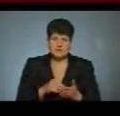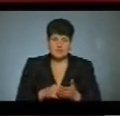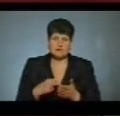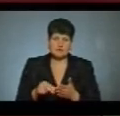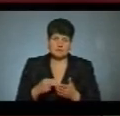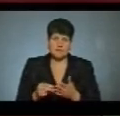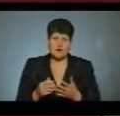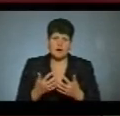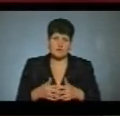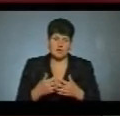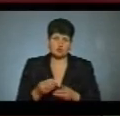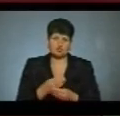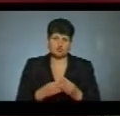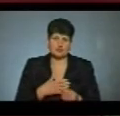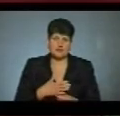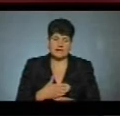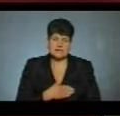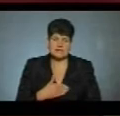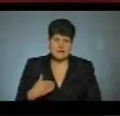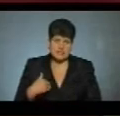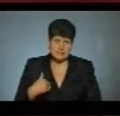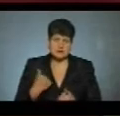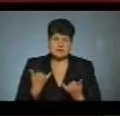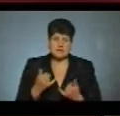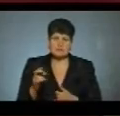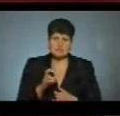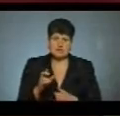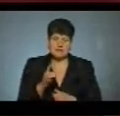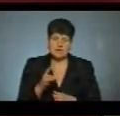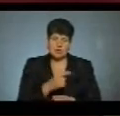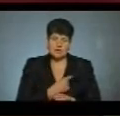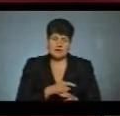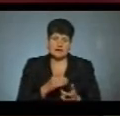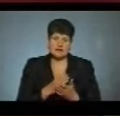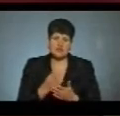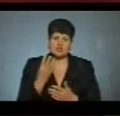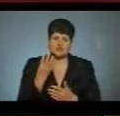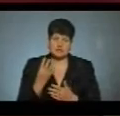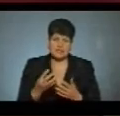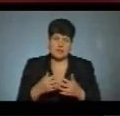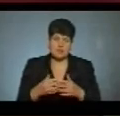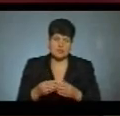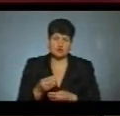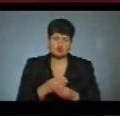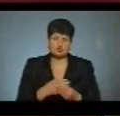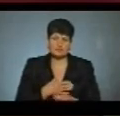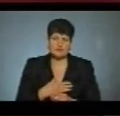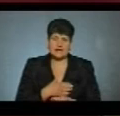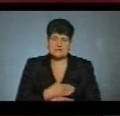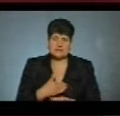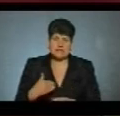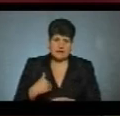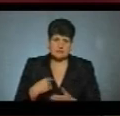легень. За словами Олега Захарківа, зараз в Бережанській районній лікарні є 4 апарати штучної вентиляції легень. З